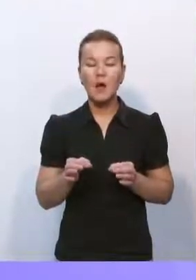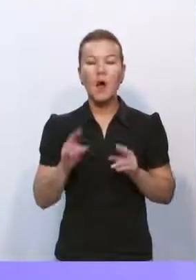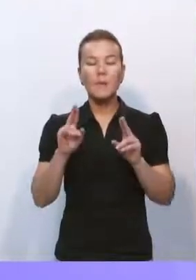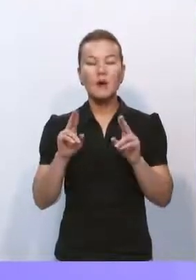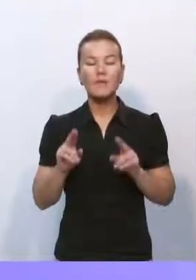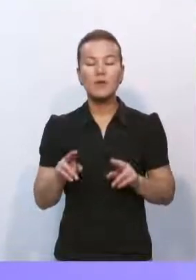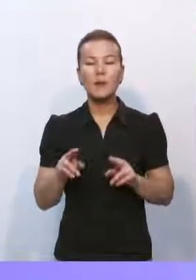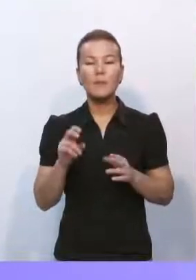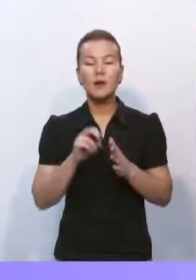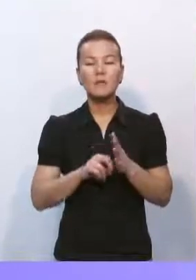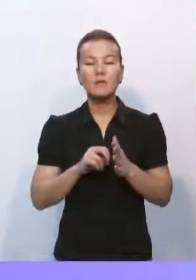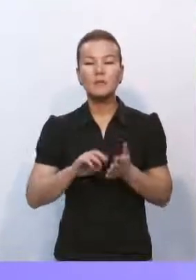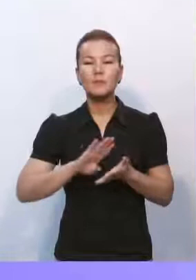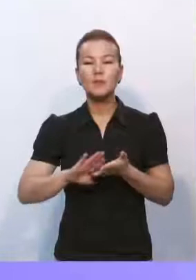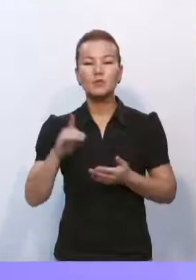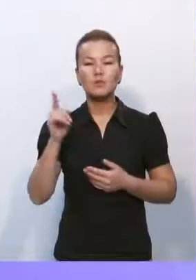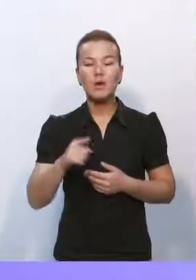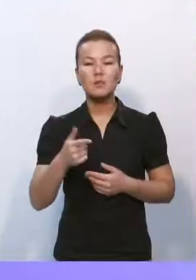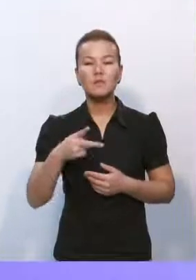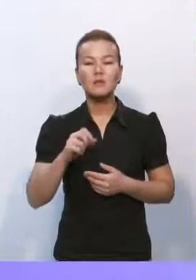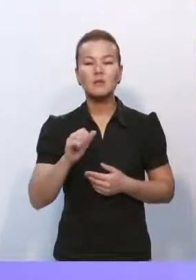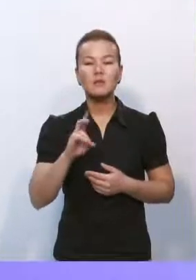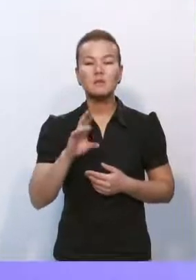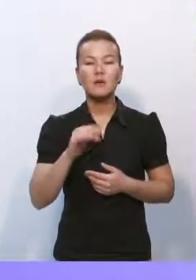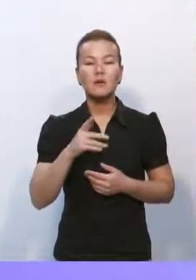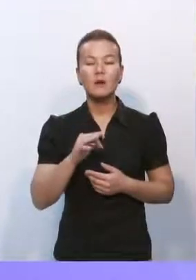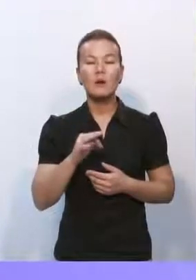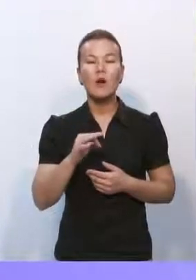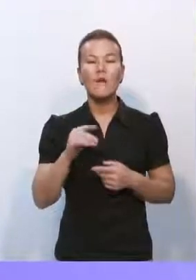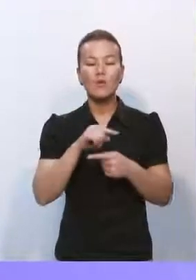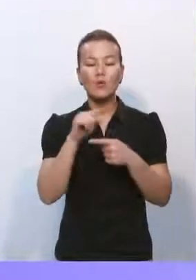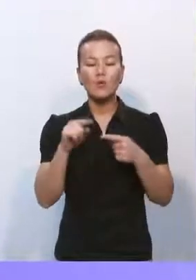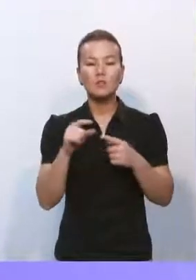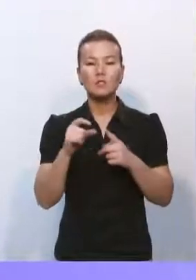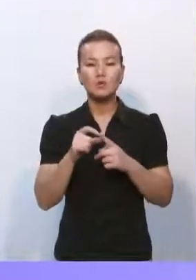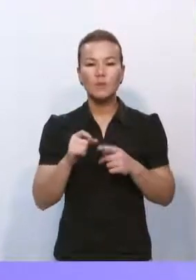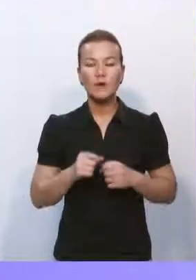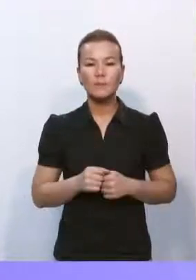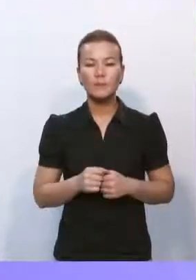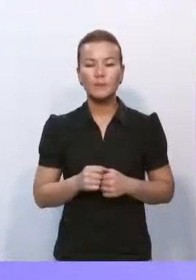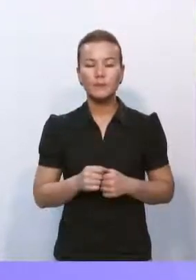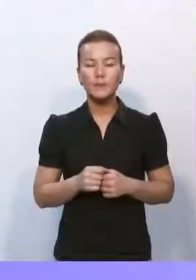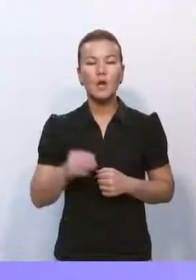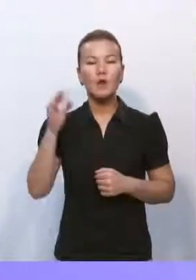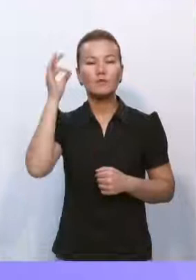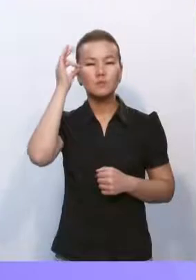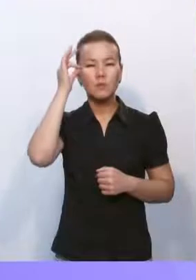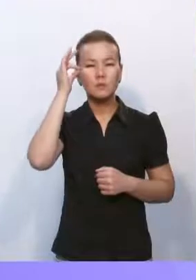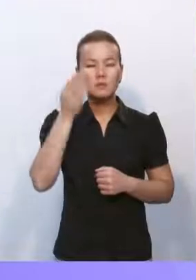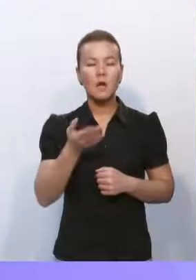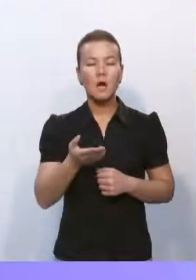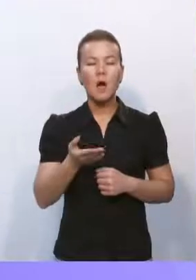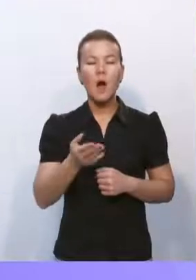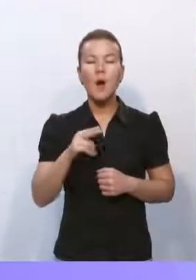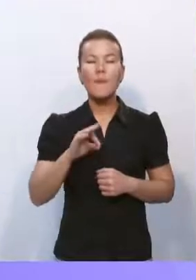Правилом проверки безударного гласного в корне слова. Вспомните,